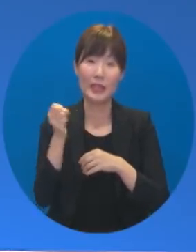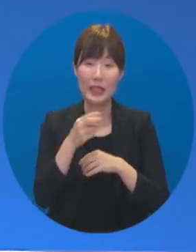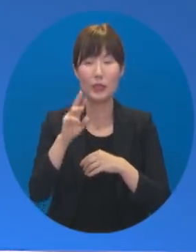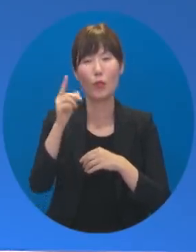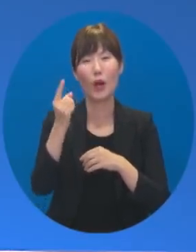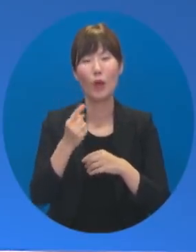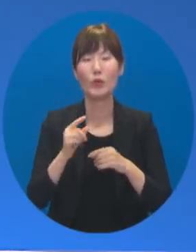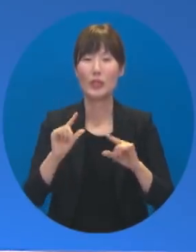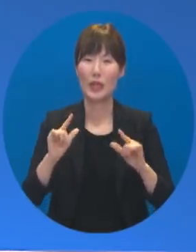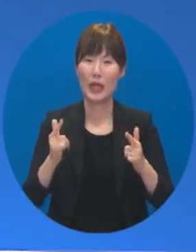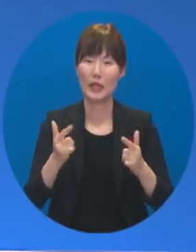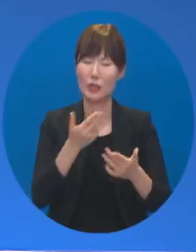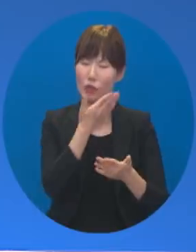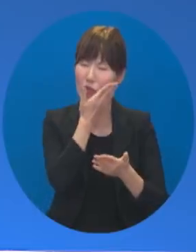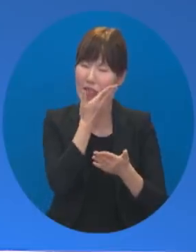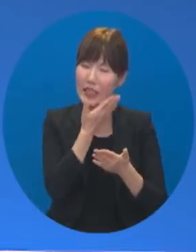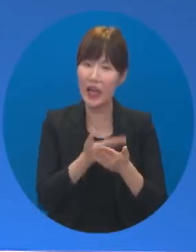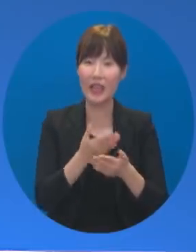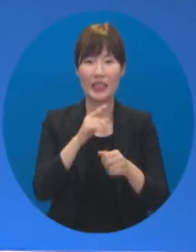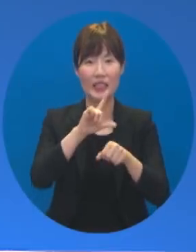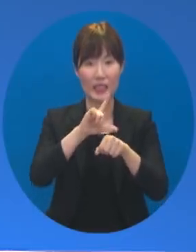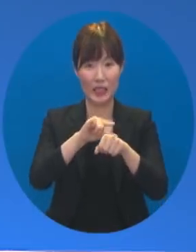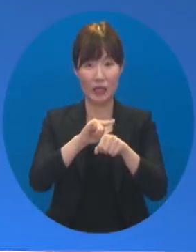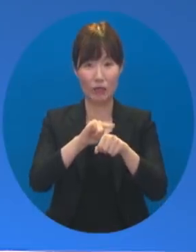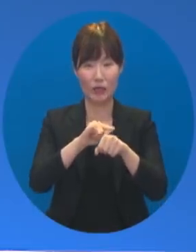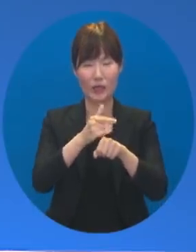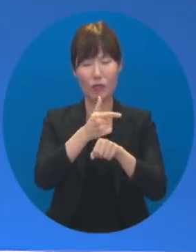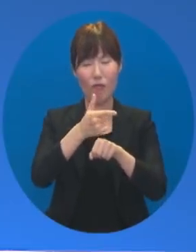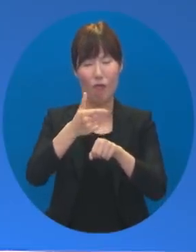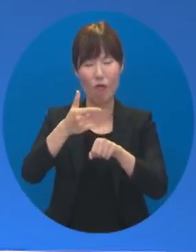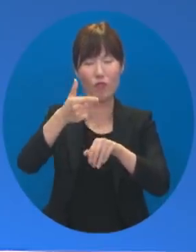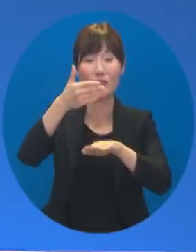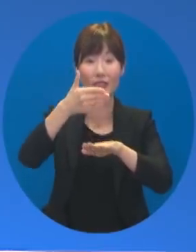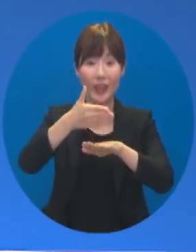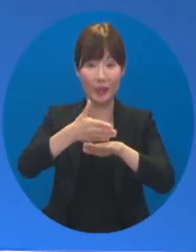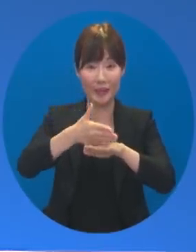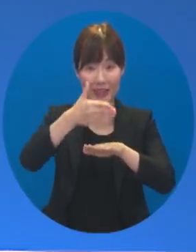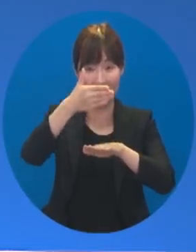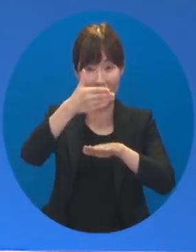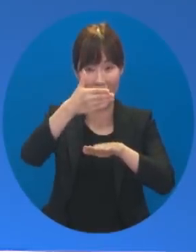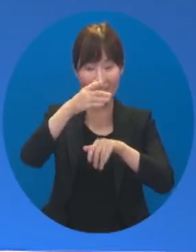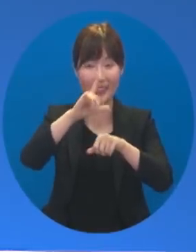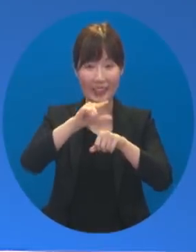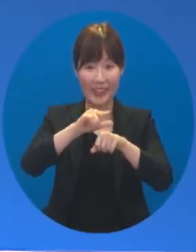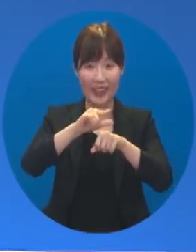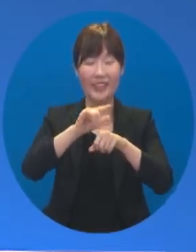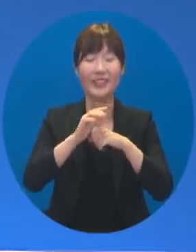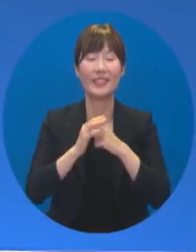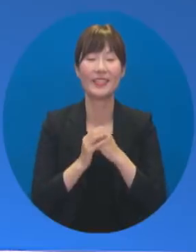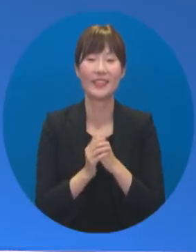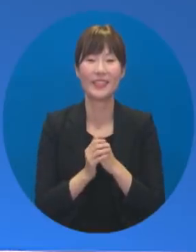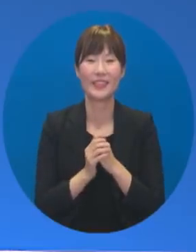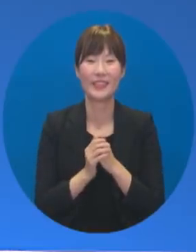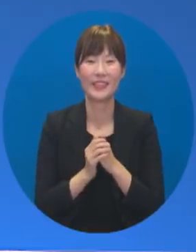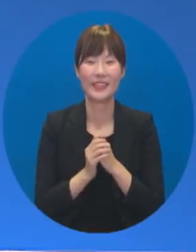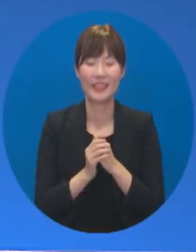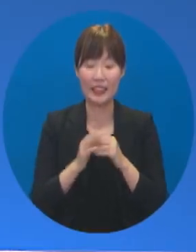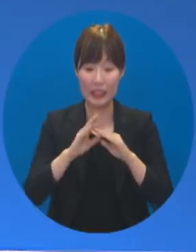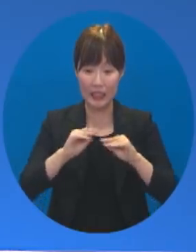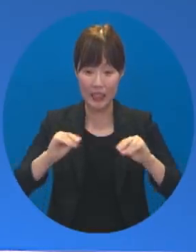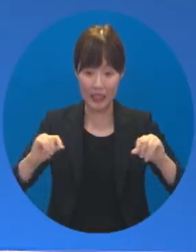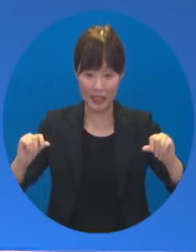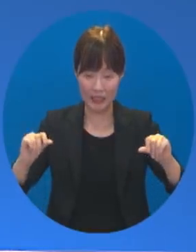귀한 시간이구나. 그게 진짜 감사가 돼야 되는 것이고 그것이 정말 이 땅에서 천국을